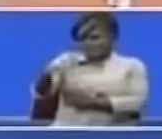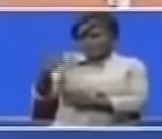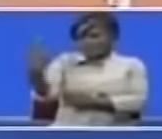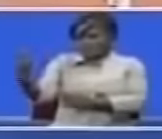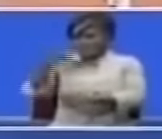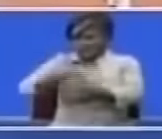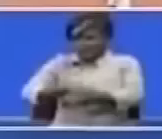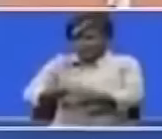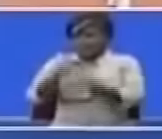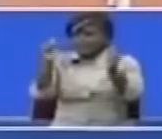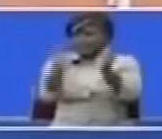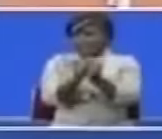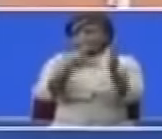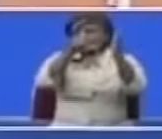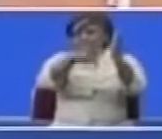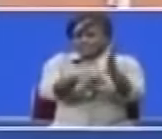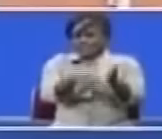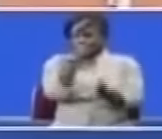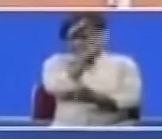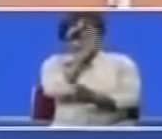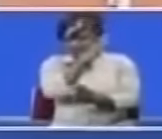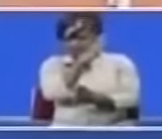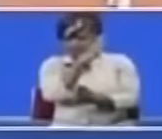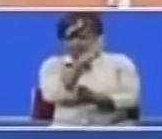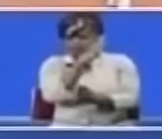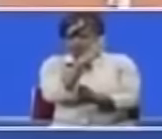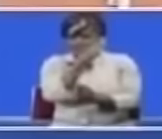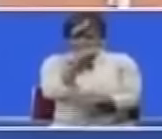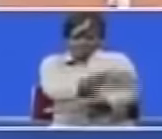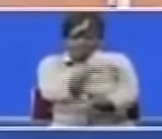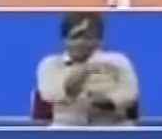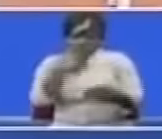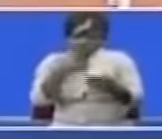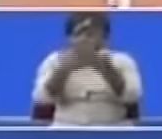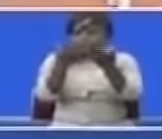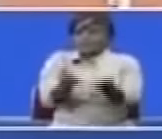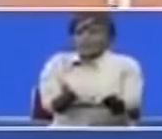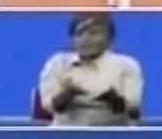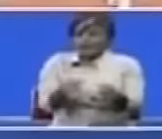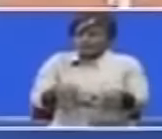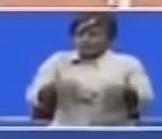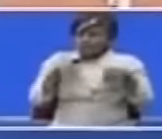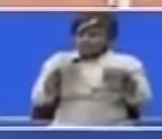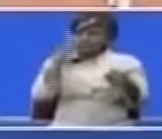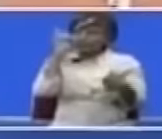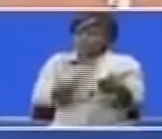asubuhi, 10 tukaongezewa tena mwendo wa saa 10:30 hivi 11, na kufikia sasa kile